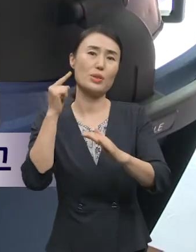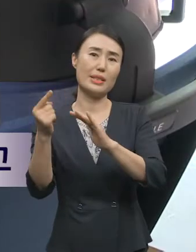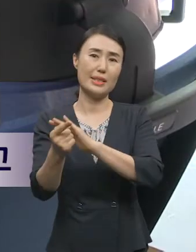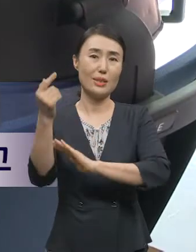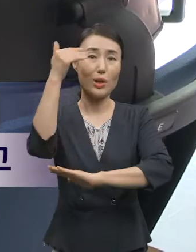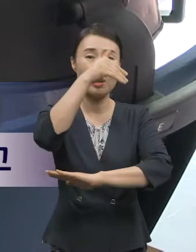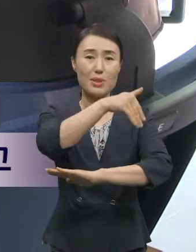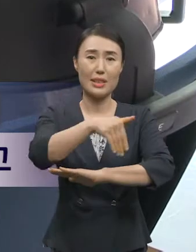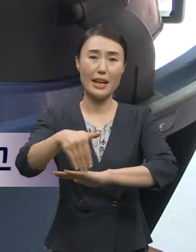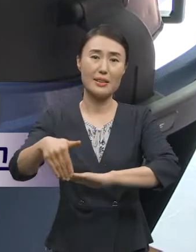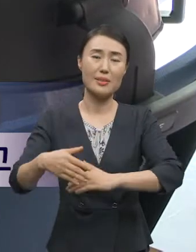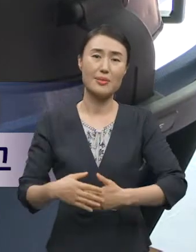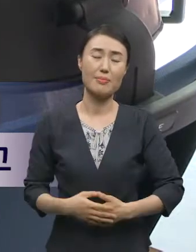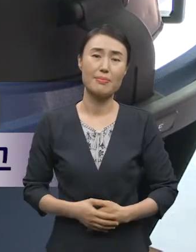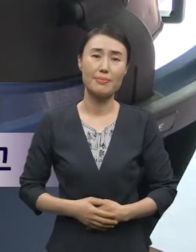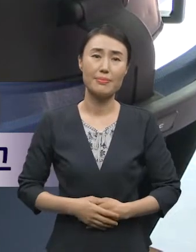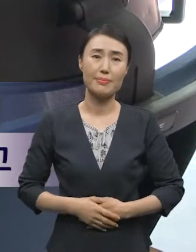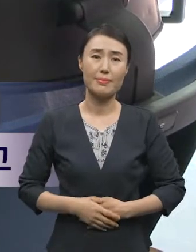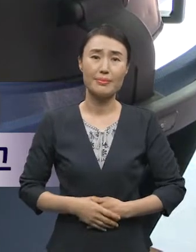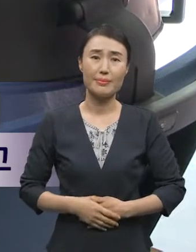조치할 계획입니다